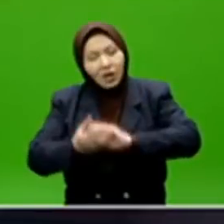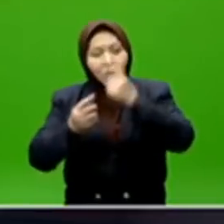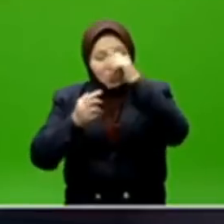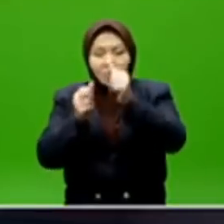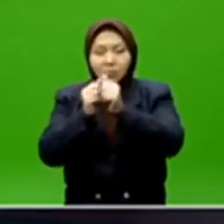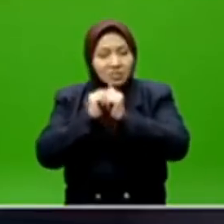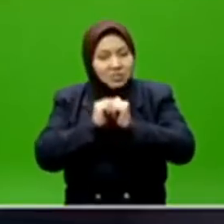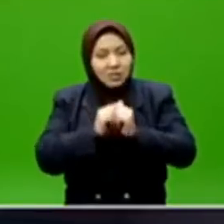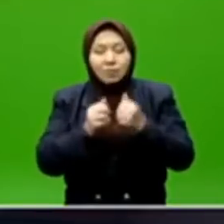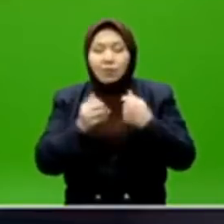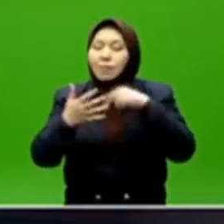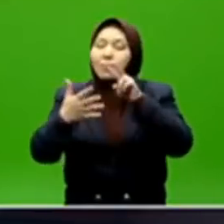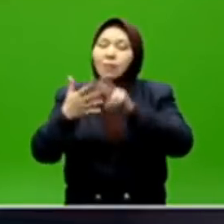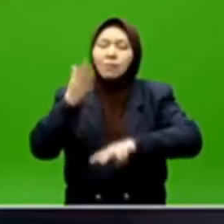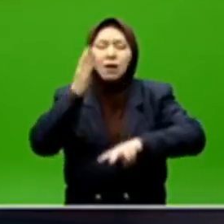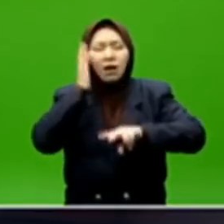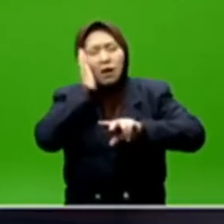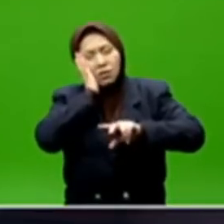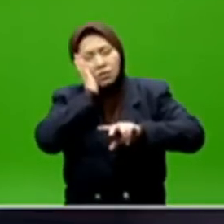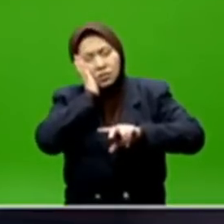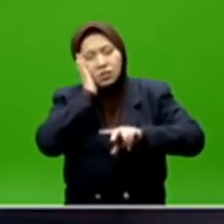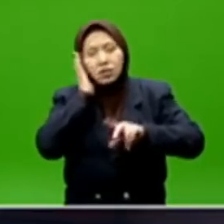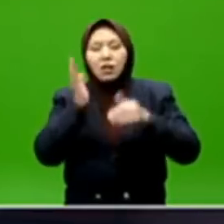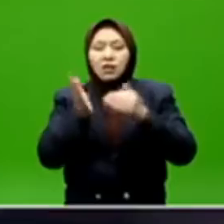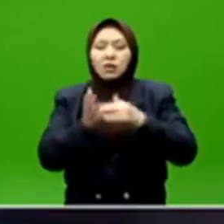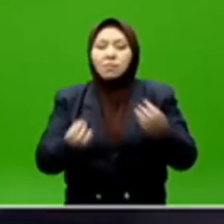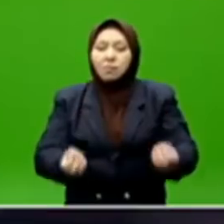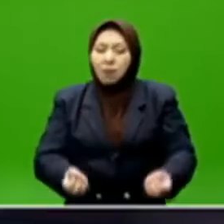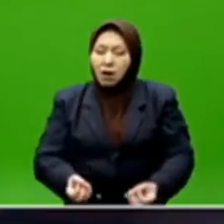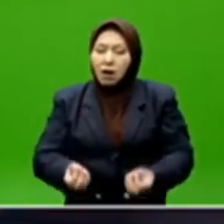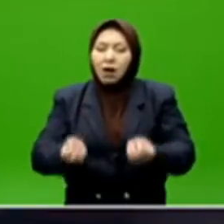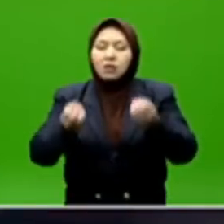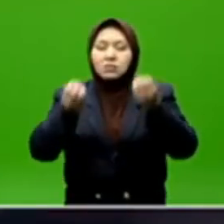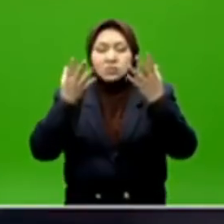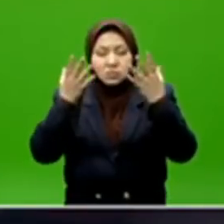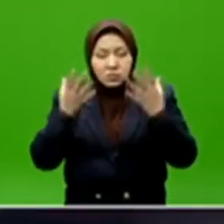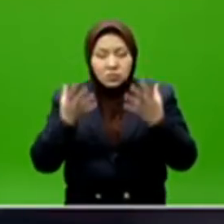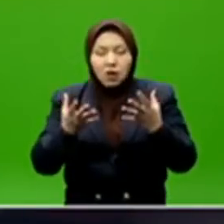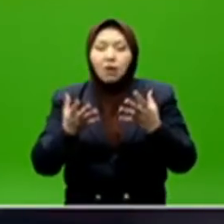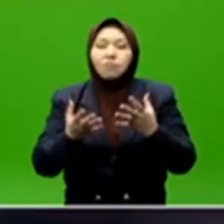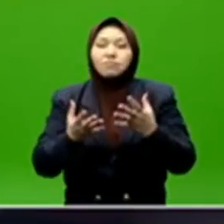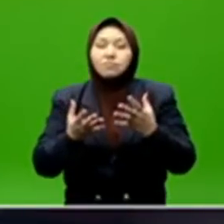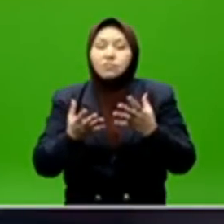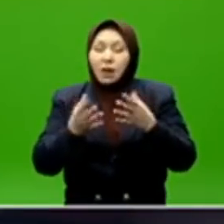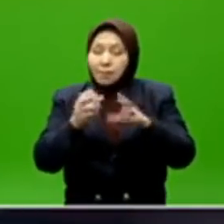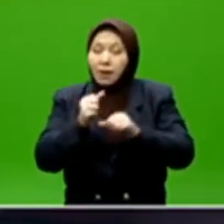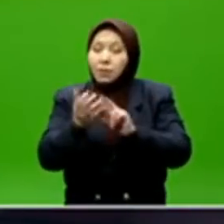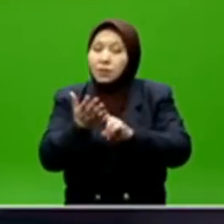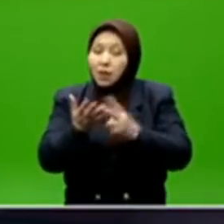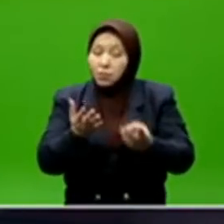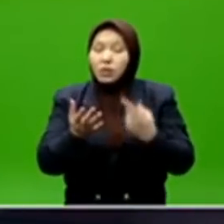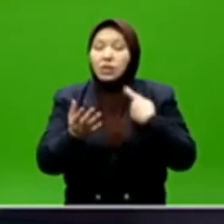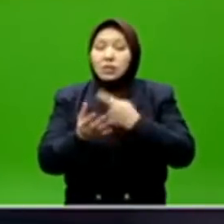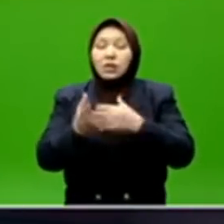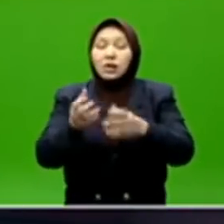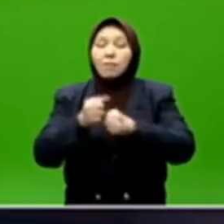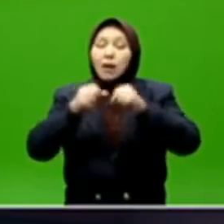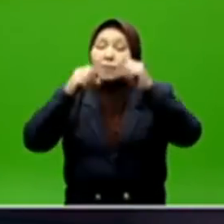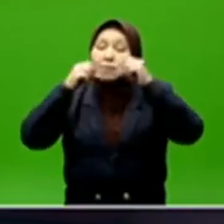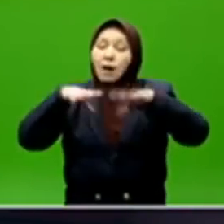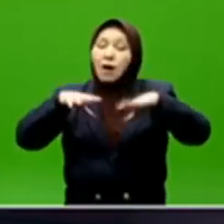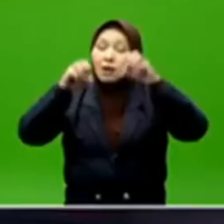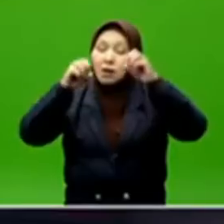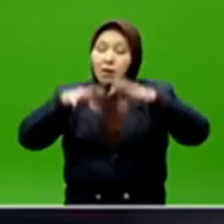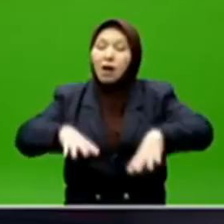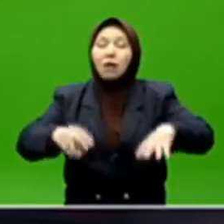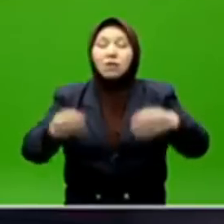ya kita membaca, mendapat lebih banyak hasanah pada hari ini, dan harapnya dengan tadabbur kita mendapat barakah, kebaikan